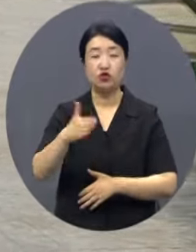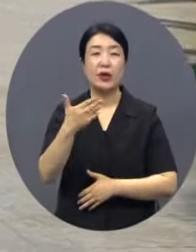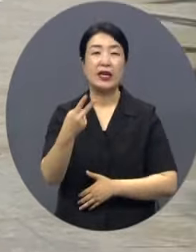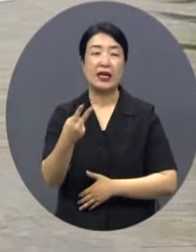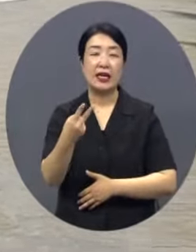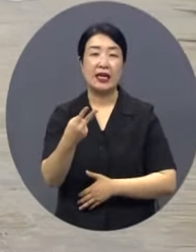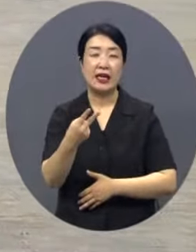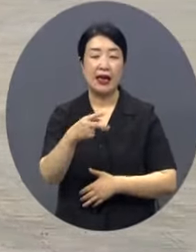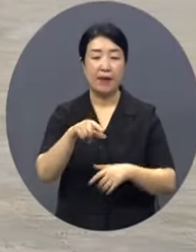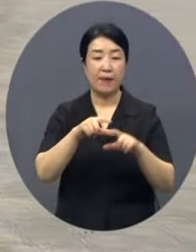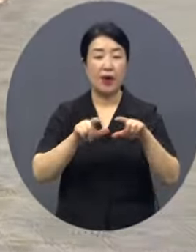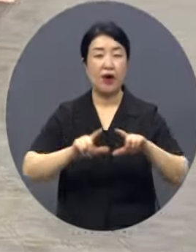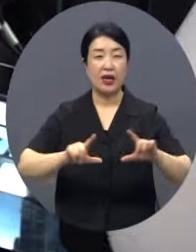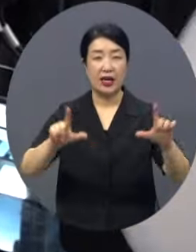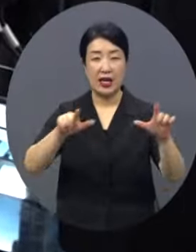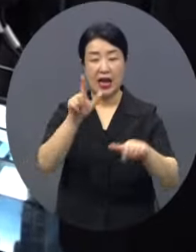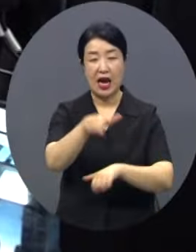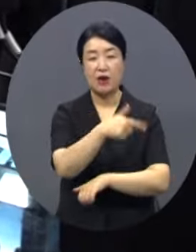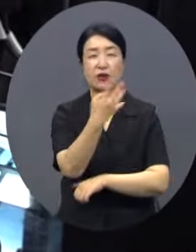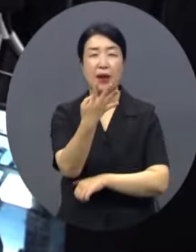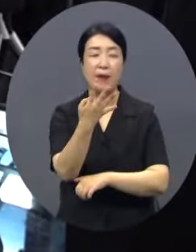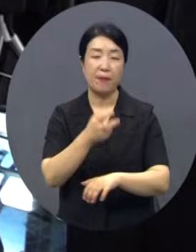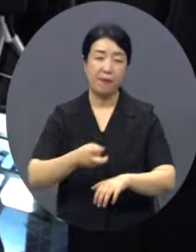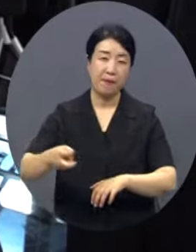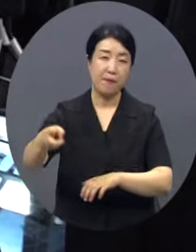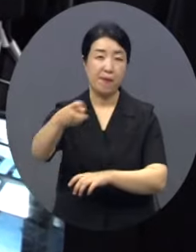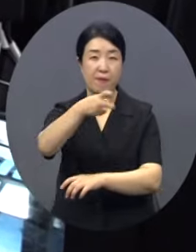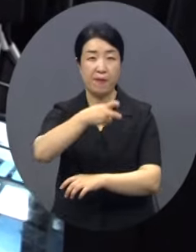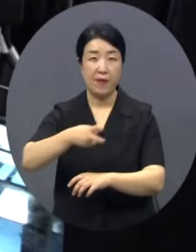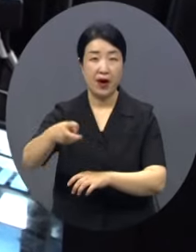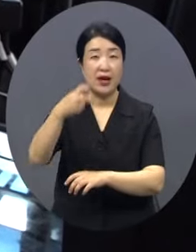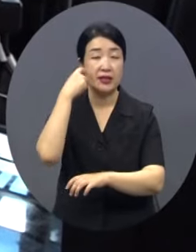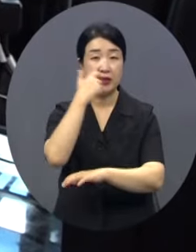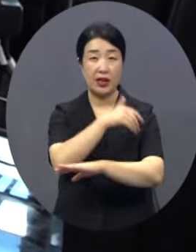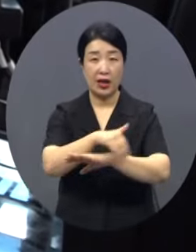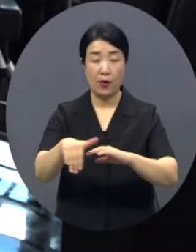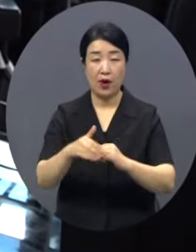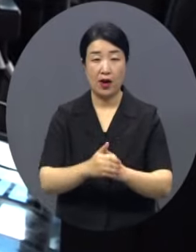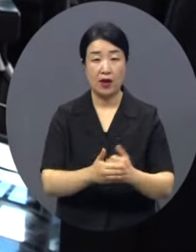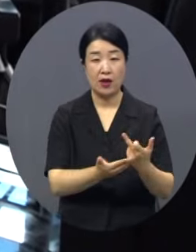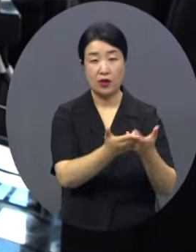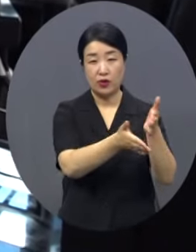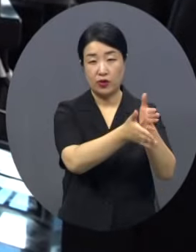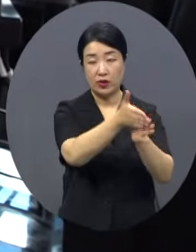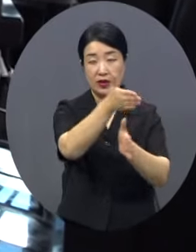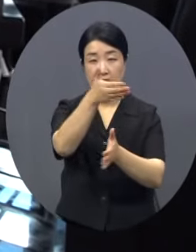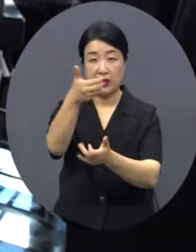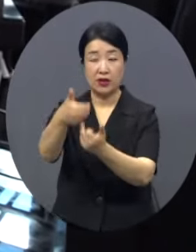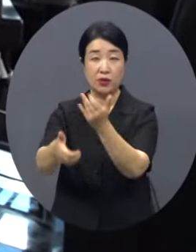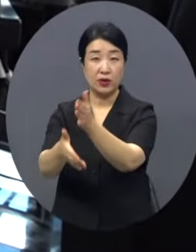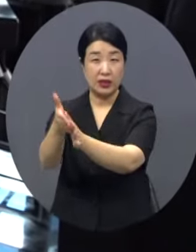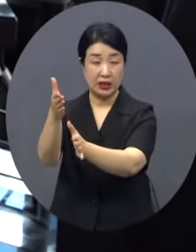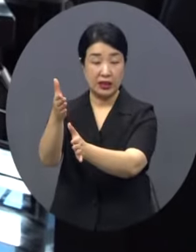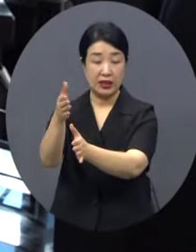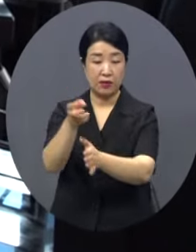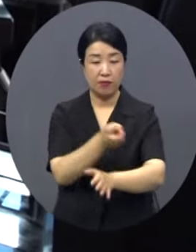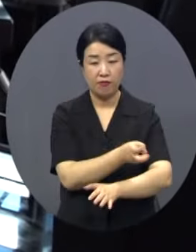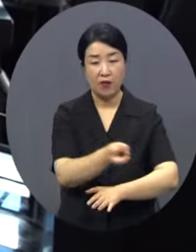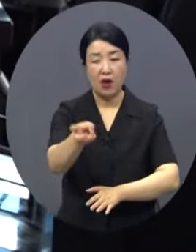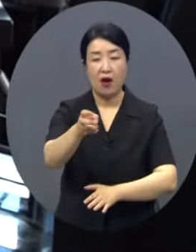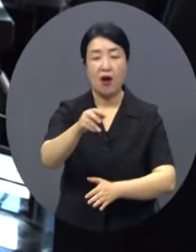하루 4차례씩 운행됩니다. 탐나 자율차는 제주시청과 서귀포시청을 왕복 운행하는데